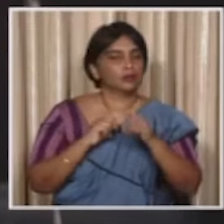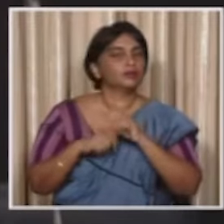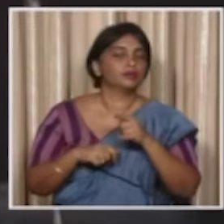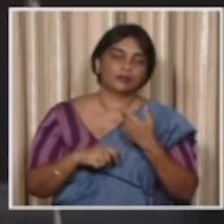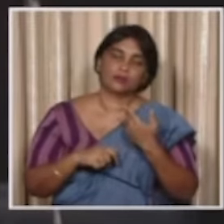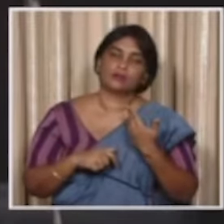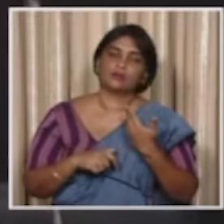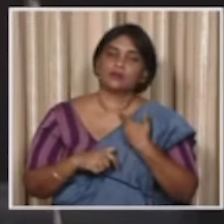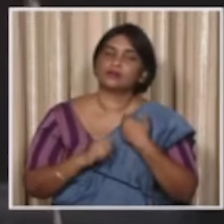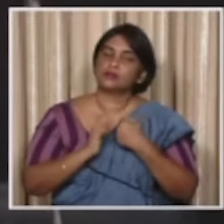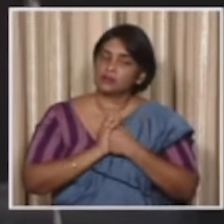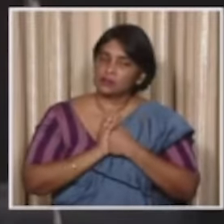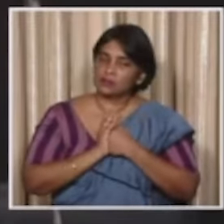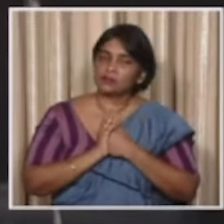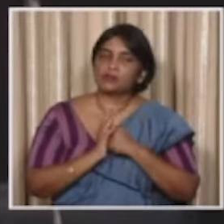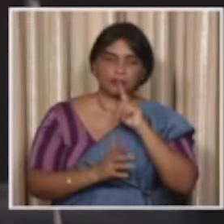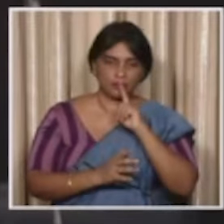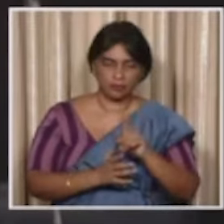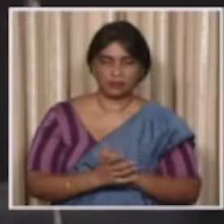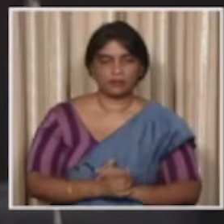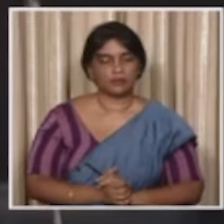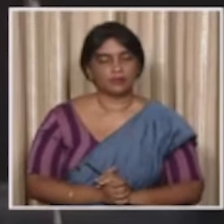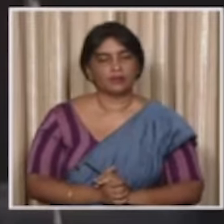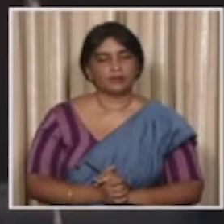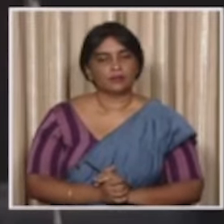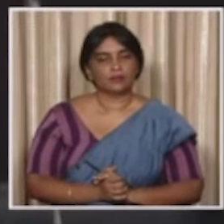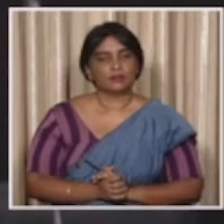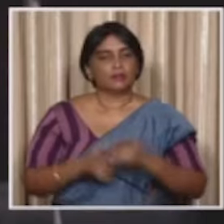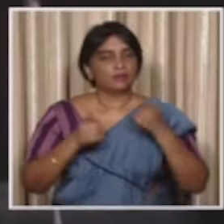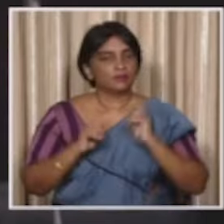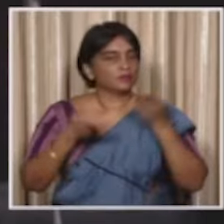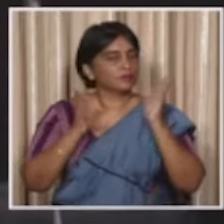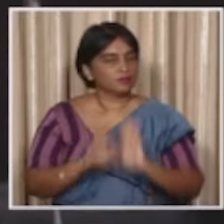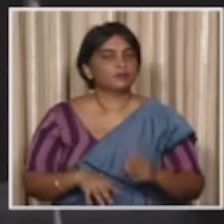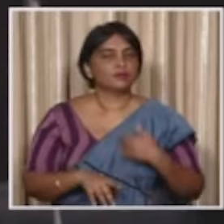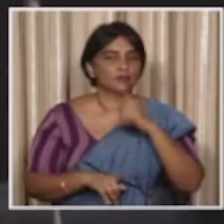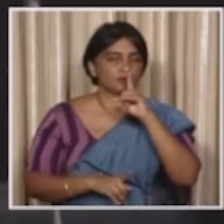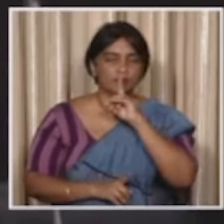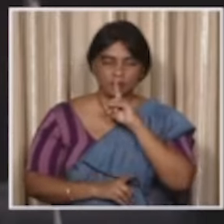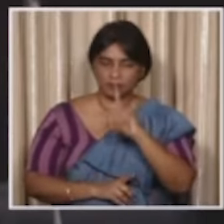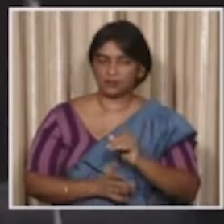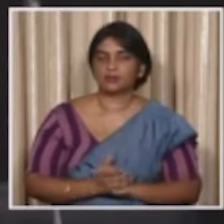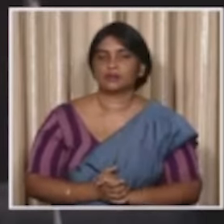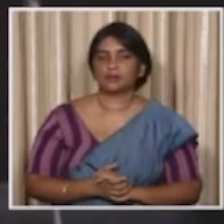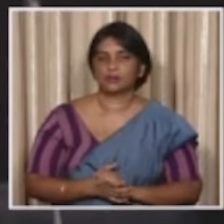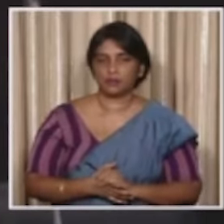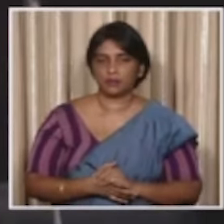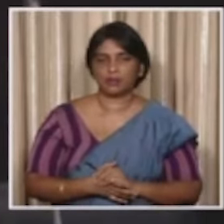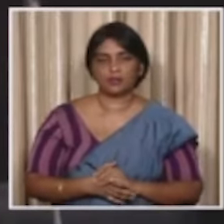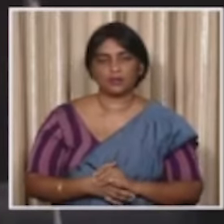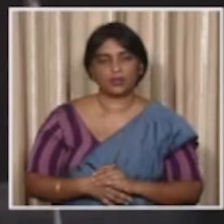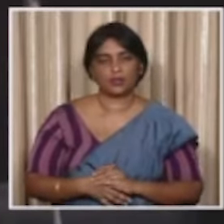කියලා අපි ගෞරවයෙන් එතුමාගෙන් ඉල්ලා සිටිනවා. ඊළඟට අවසාන වශයෙන් මට කරුණක් කියන්න තියෙනවා.